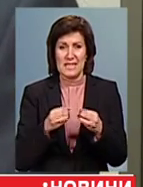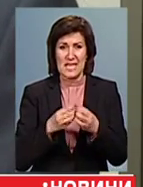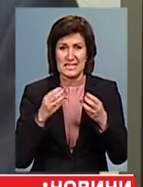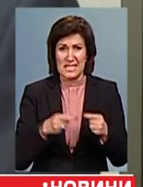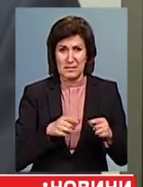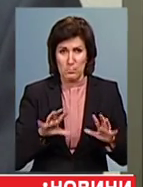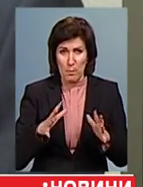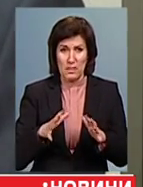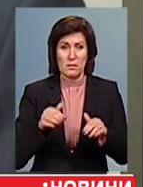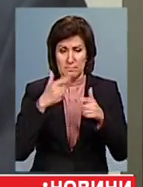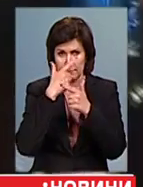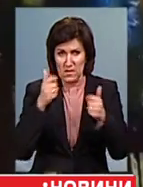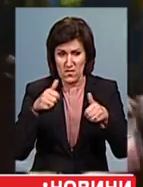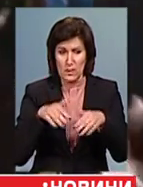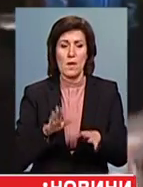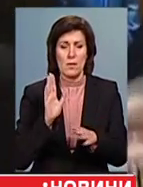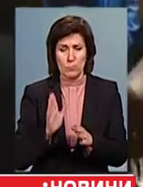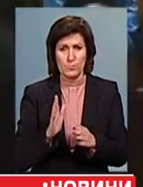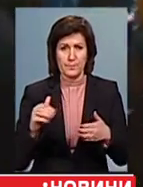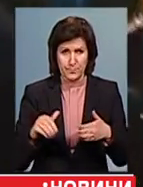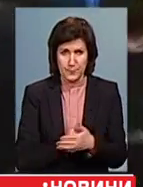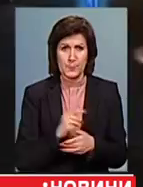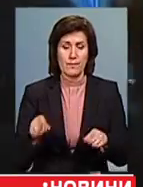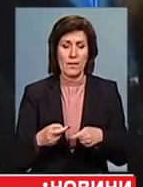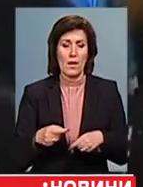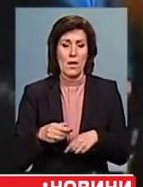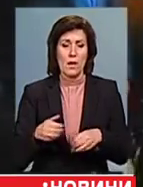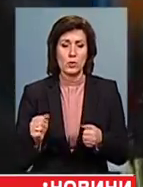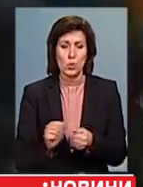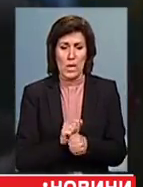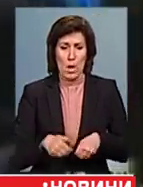оголошення вироку планує поновити сухе голодування. Ксенія Середа, новини на Першому.